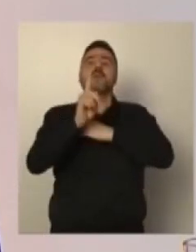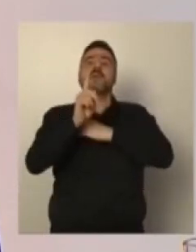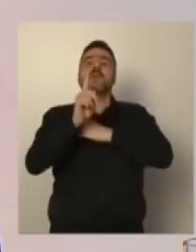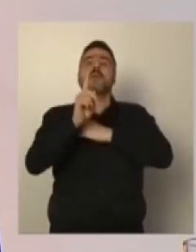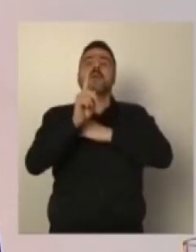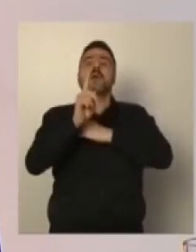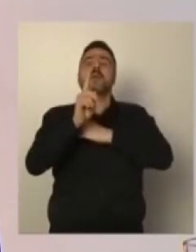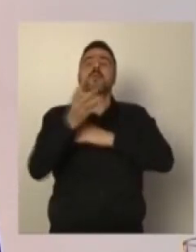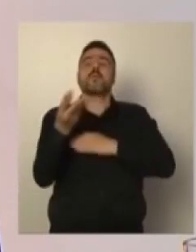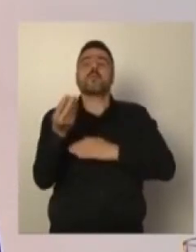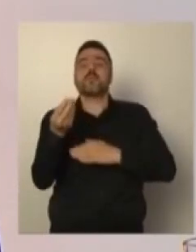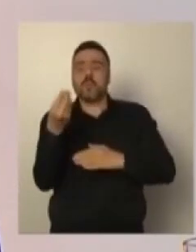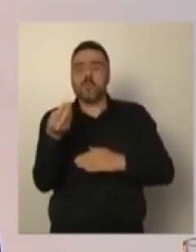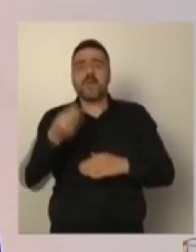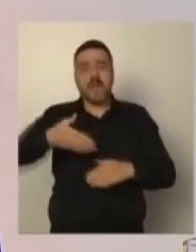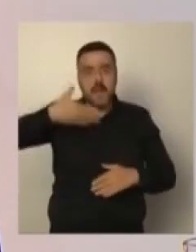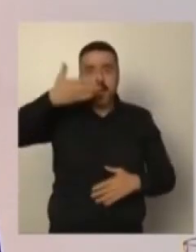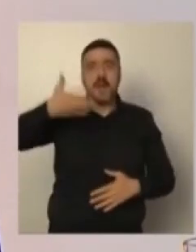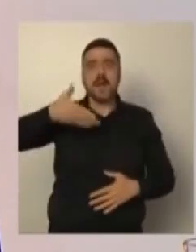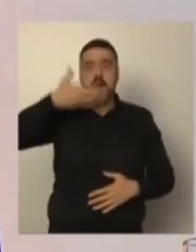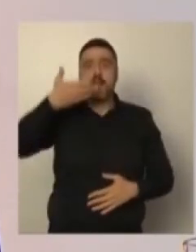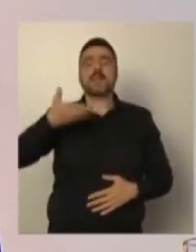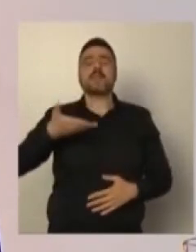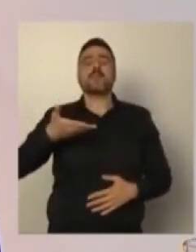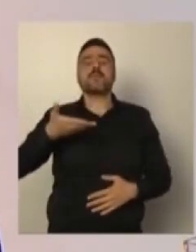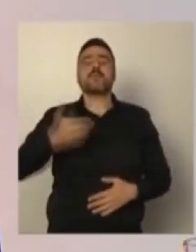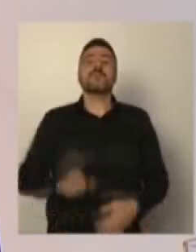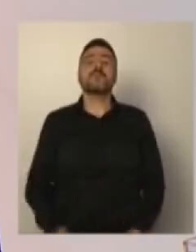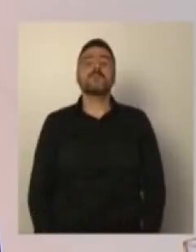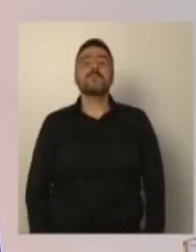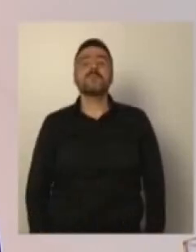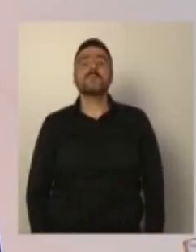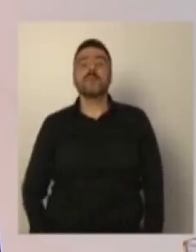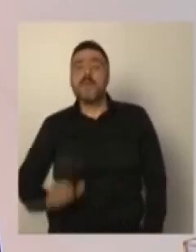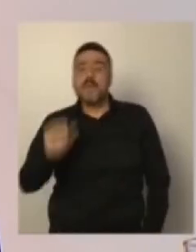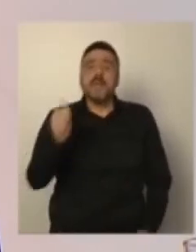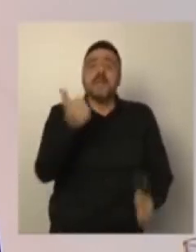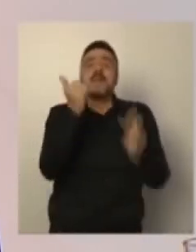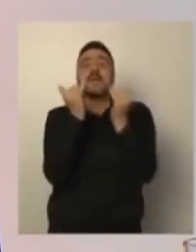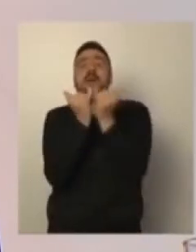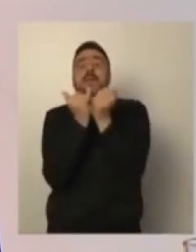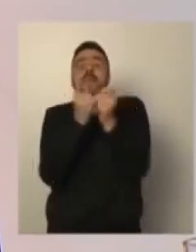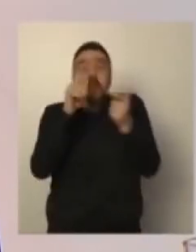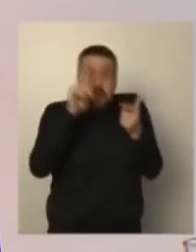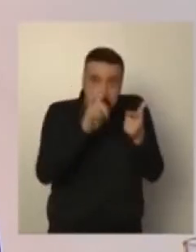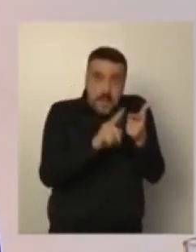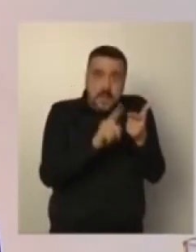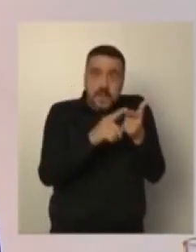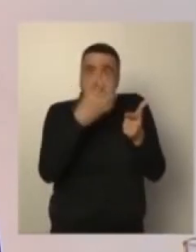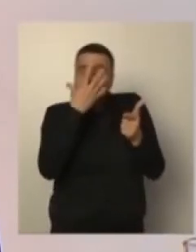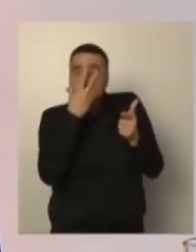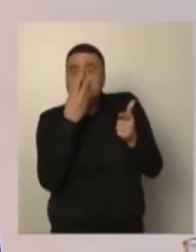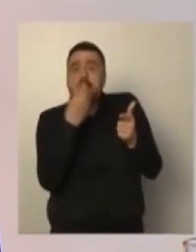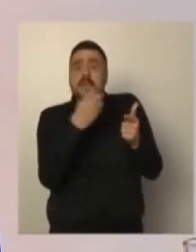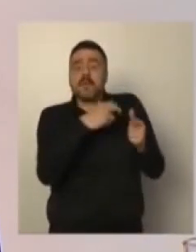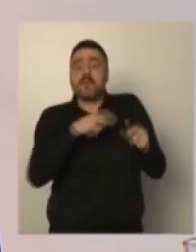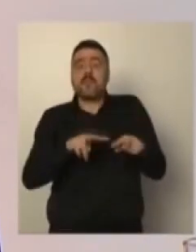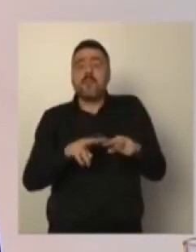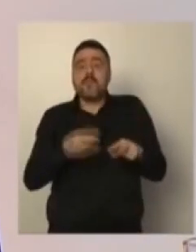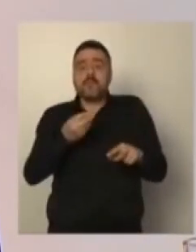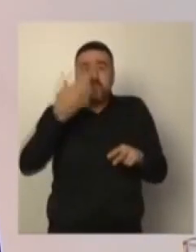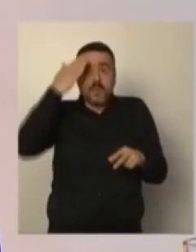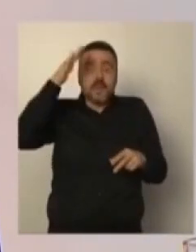bu şekilde dökmüştür. Değerli kardeşlerim, bir diğer hediyesi Peygamber Efendimizin Miraç'tan